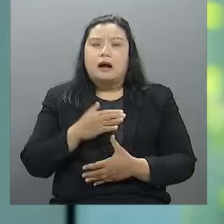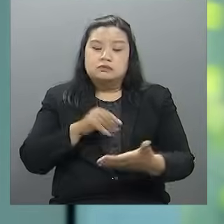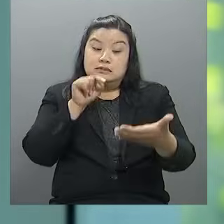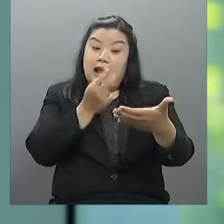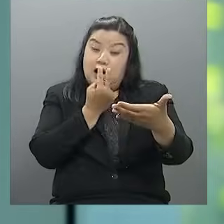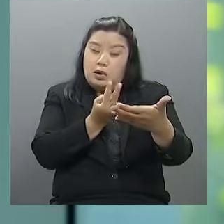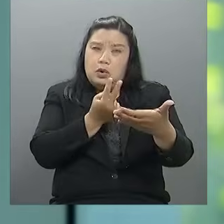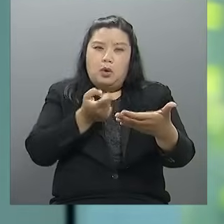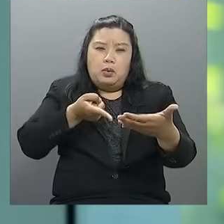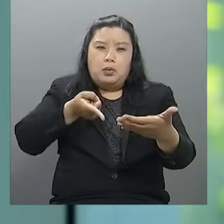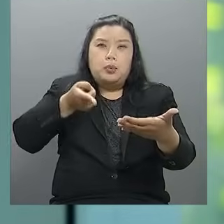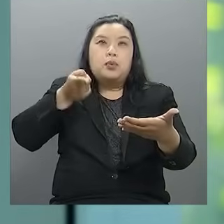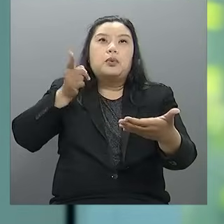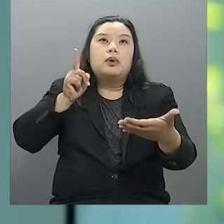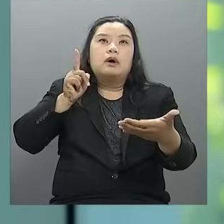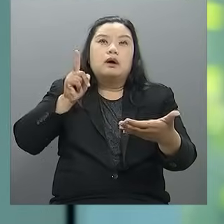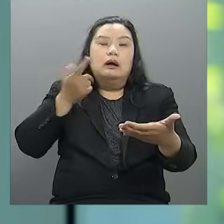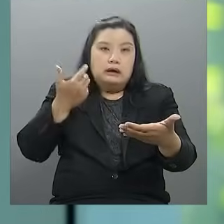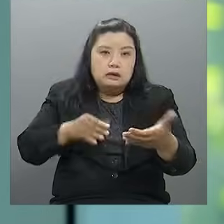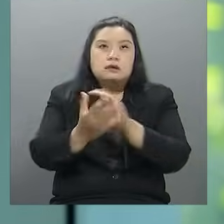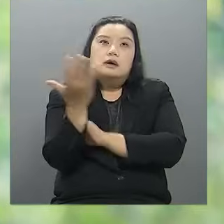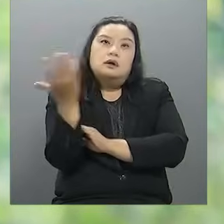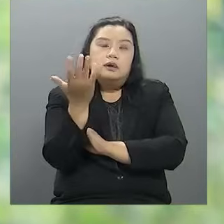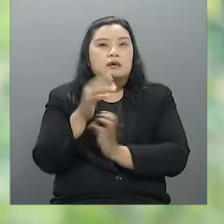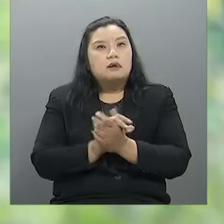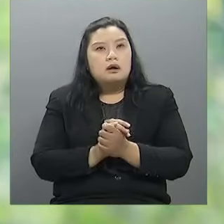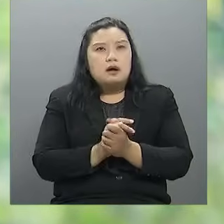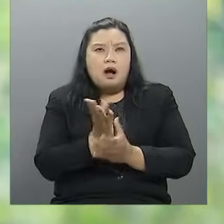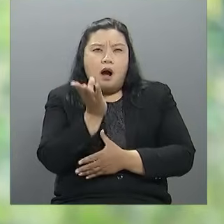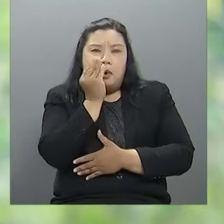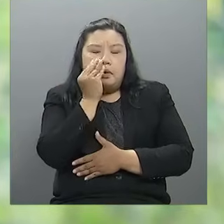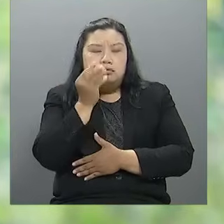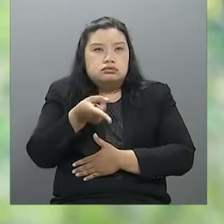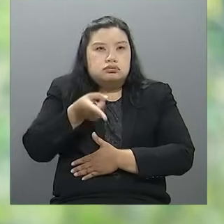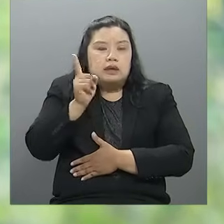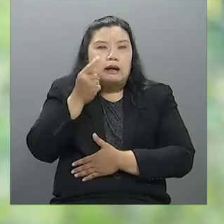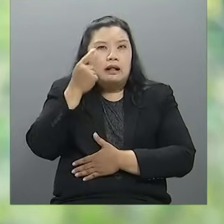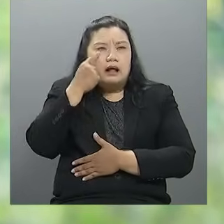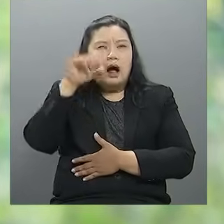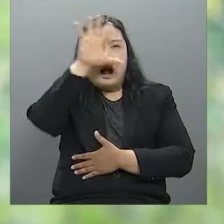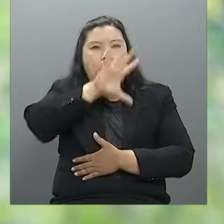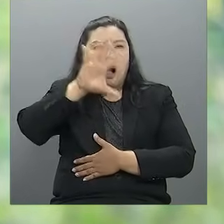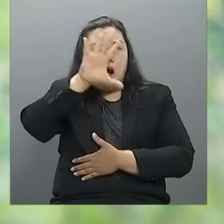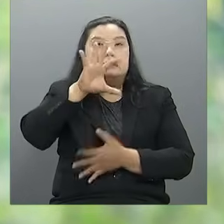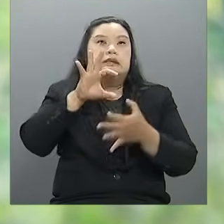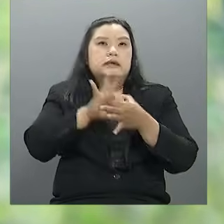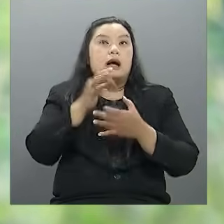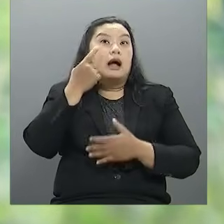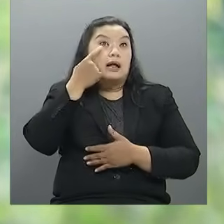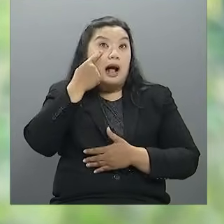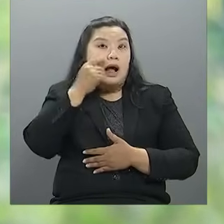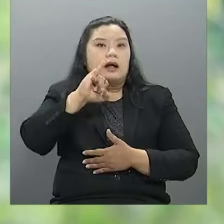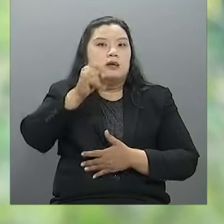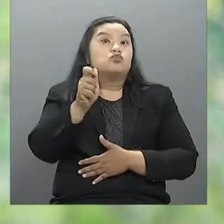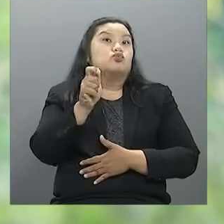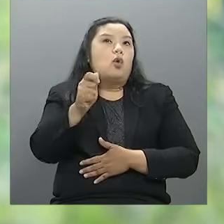ๆหืว่าหน้าจอคอพวเตอรนานๆ และเรากมีอาการใ่ตาพระมวละค่พอบอกวาจอภาษาตามเรามจะมีแงดันอยู่ถ้เก